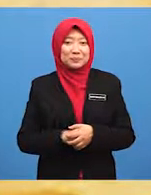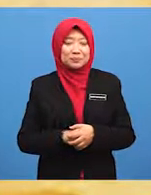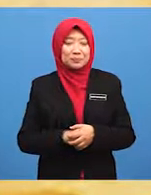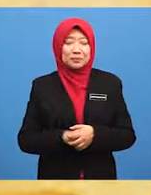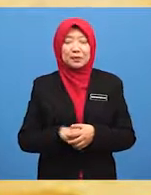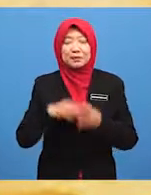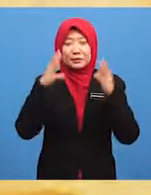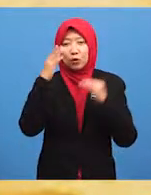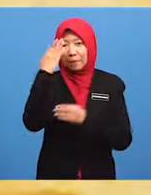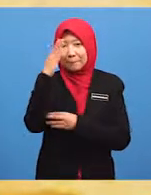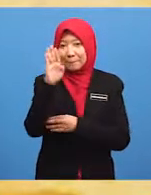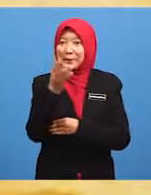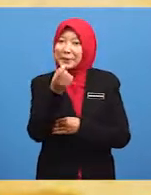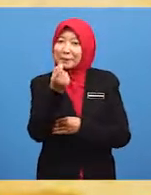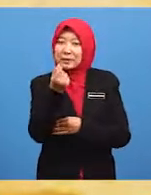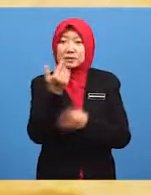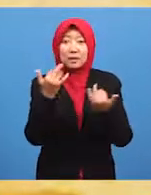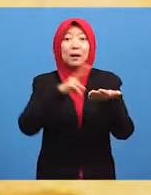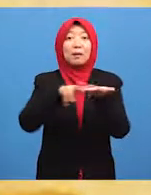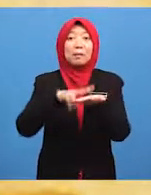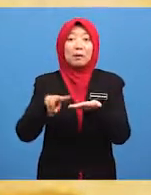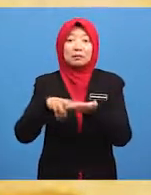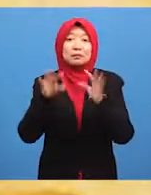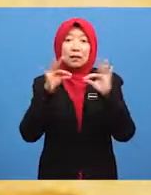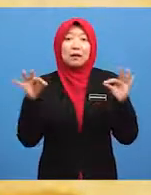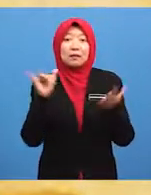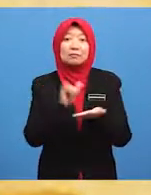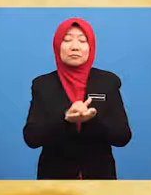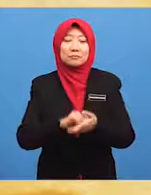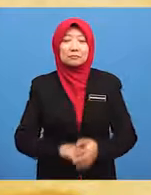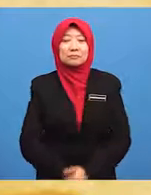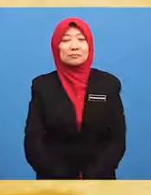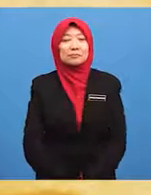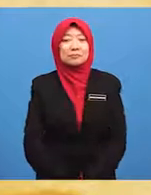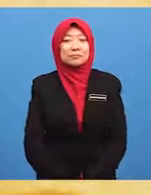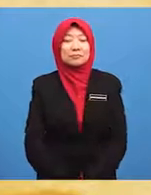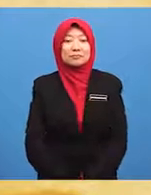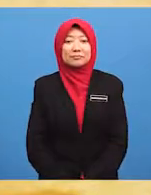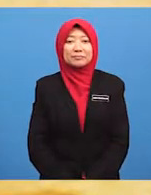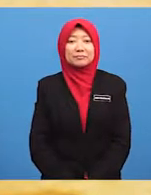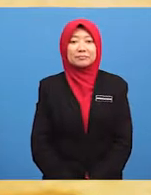bagi sedikit masa, cuba kamu baca ayat dalam paparan tersebut.